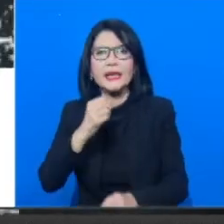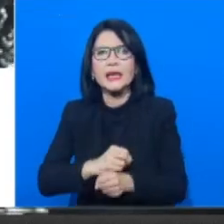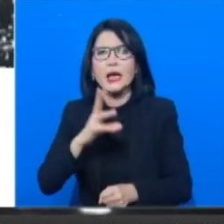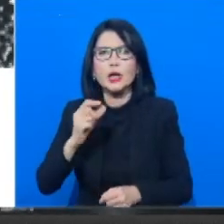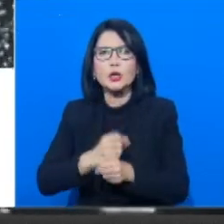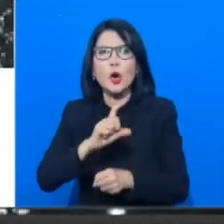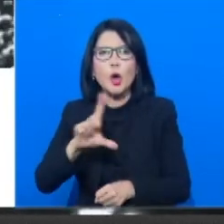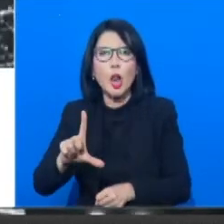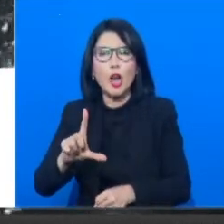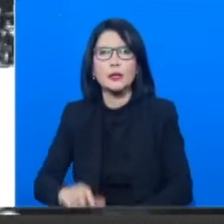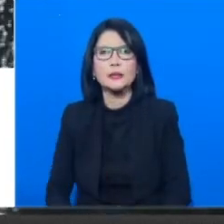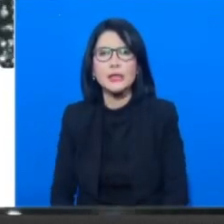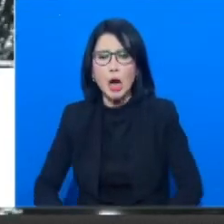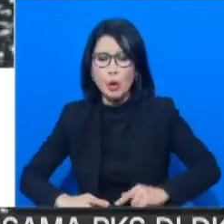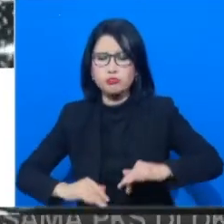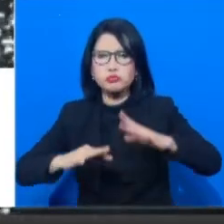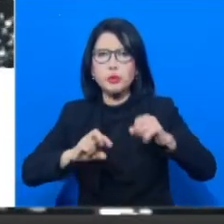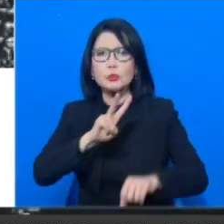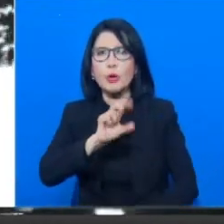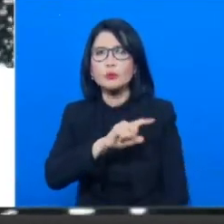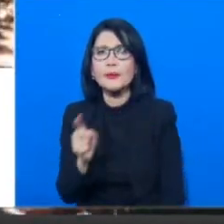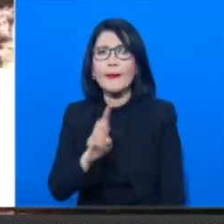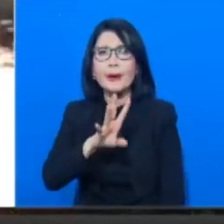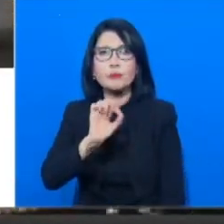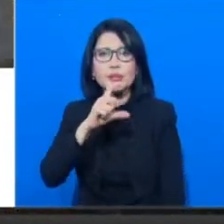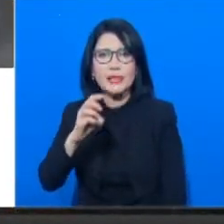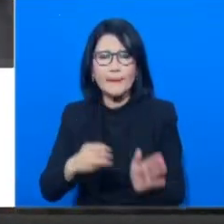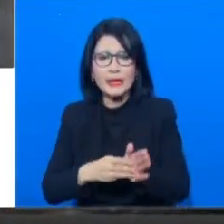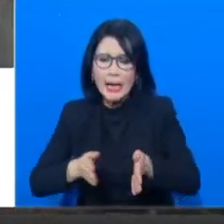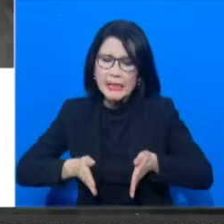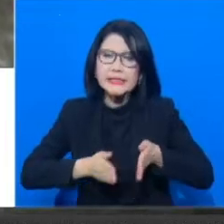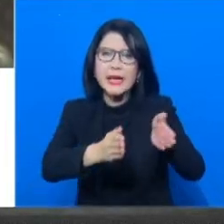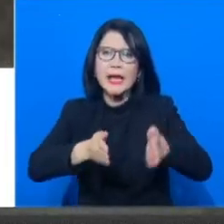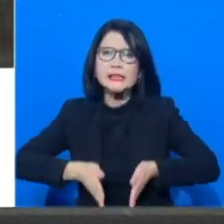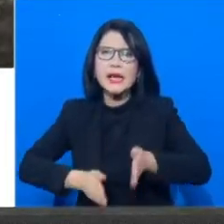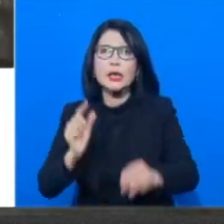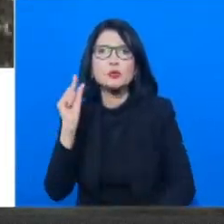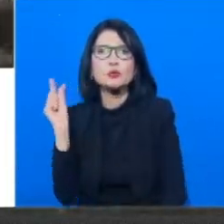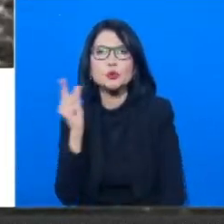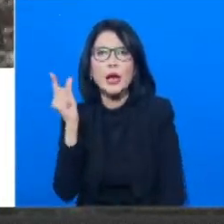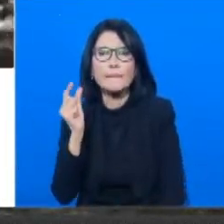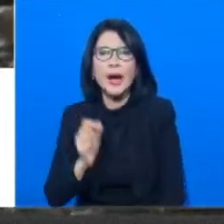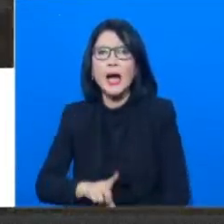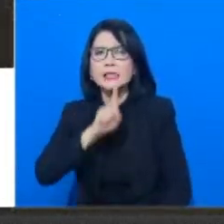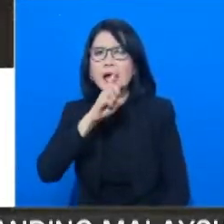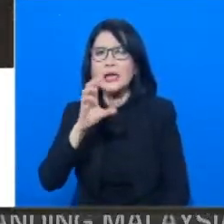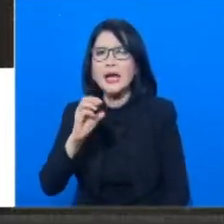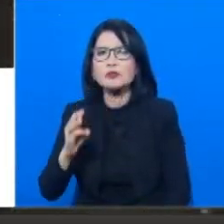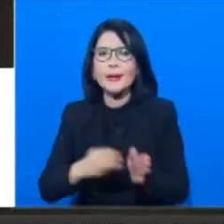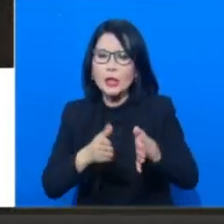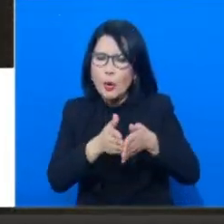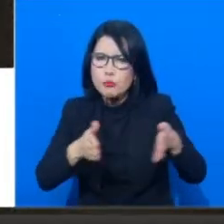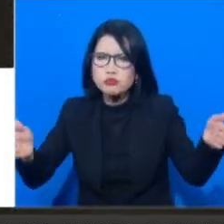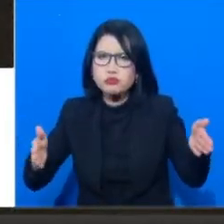Jakarta Barat. Air setinggi 20 hingga 40 cm menggenangi ruas jalan utama hingga sepanjang 100 meter.